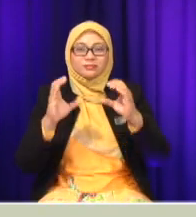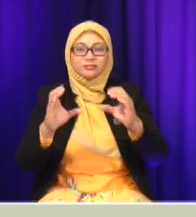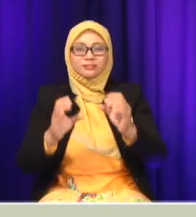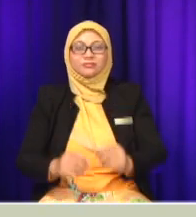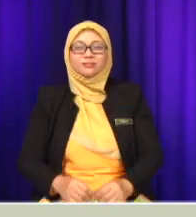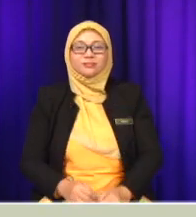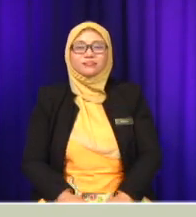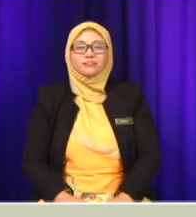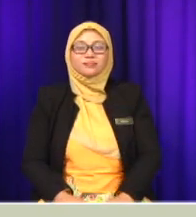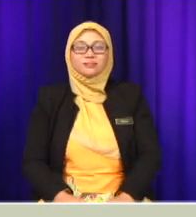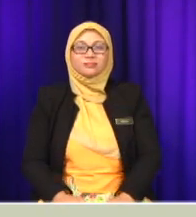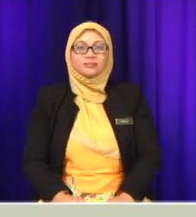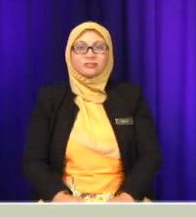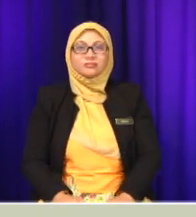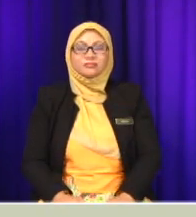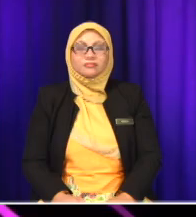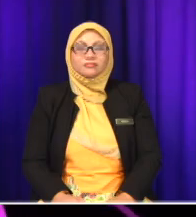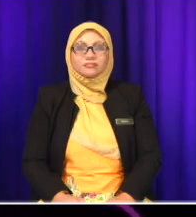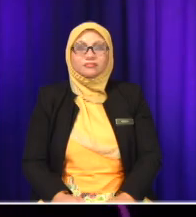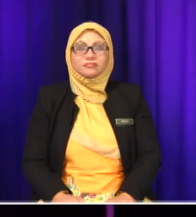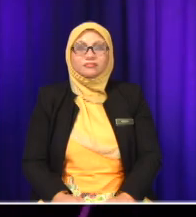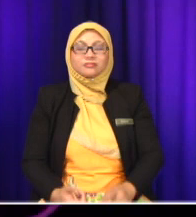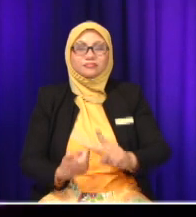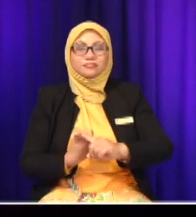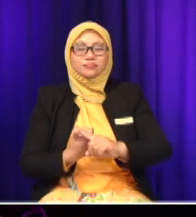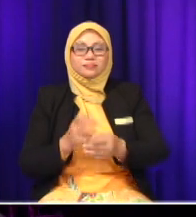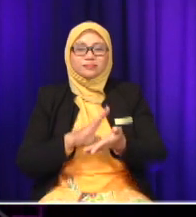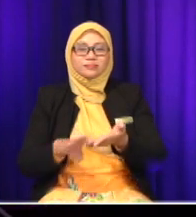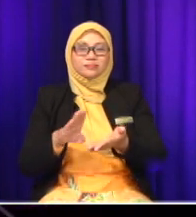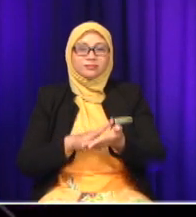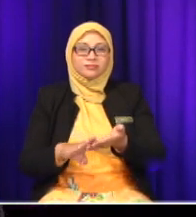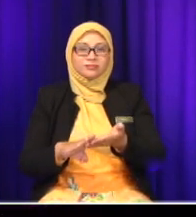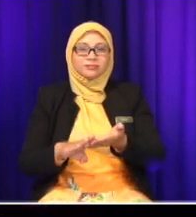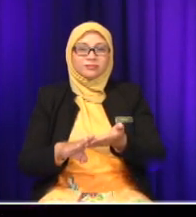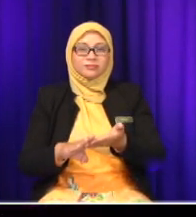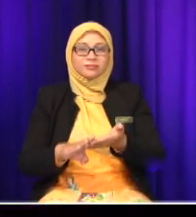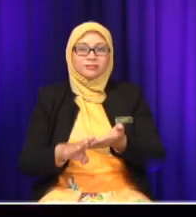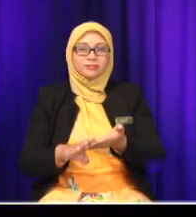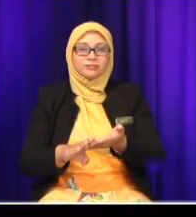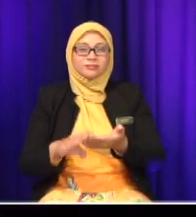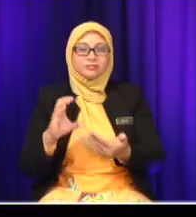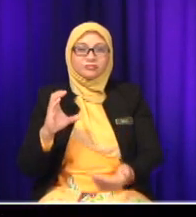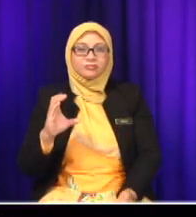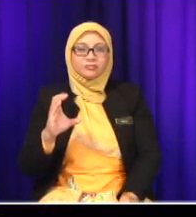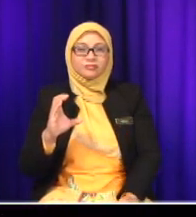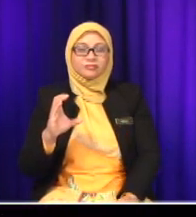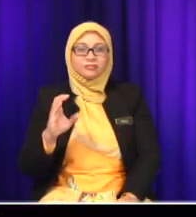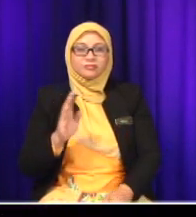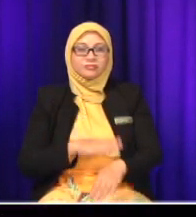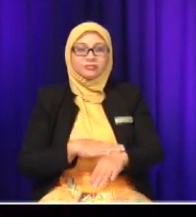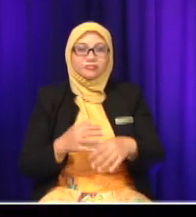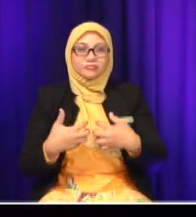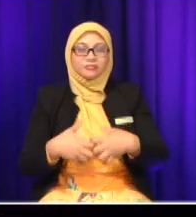mahzus mahzus membersihkan Kapan karbon pada